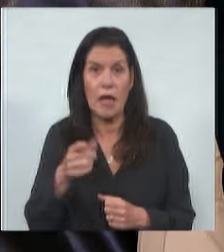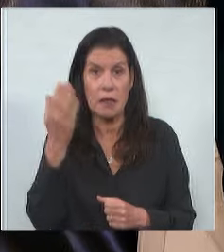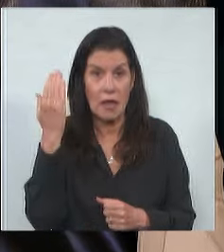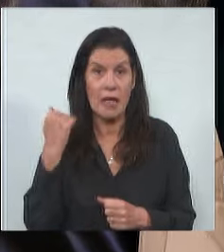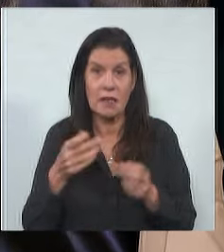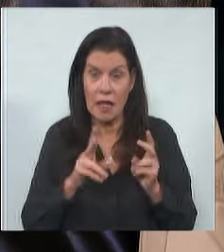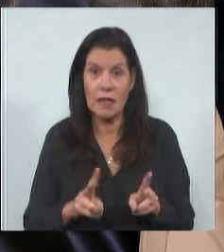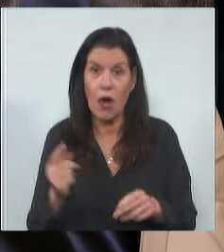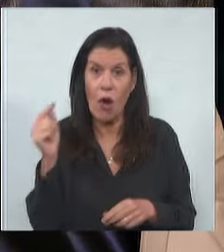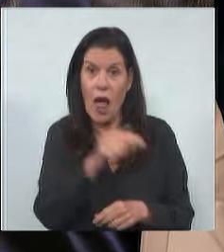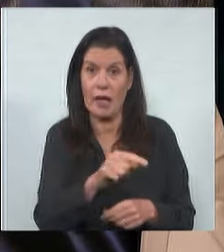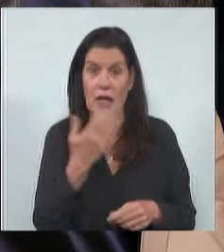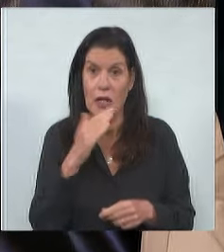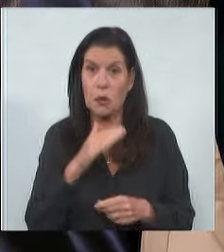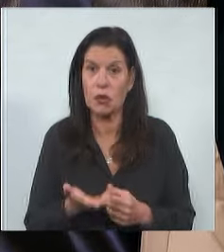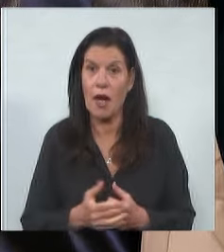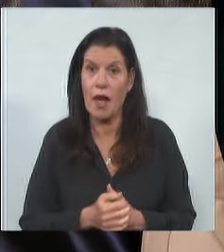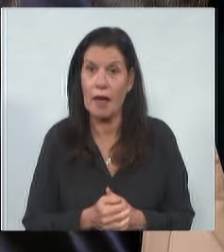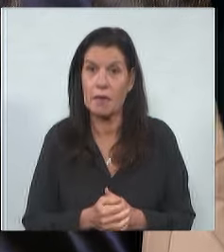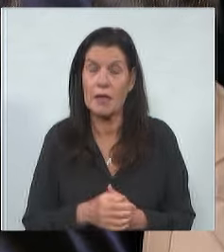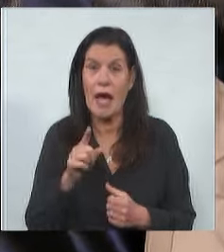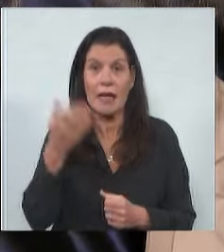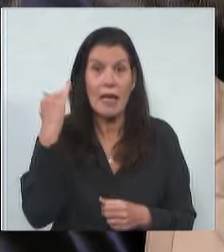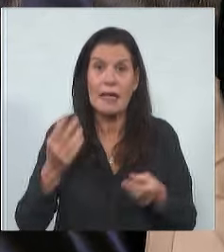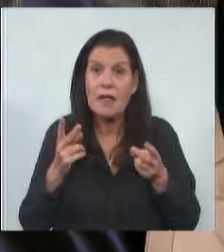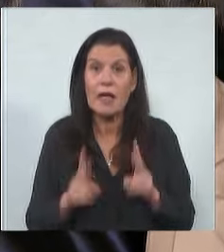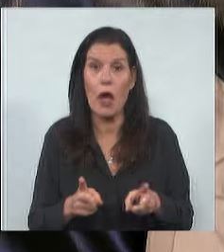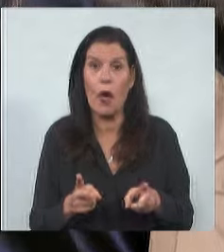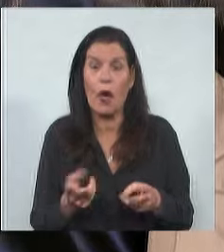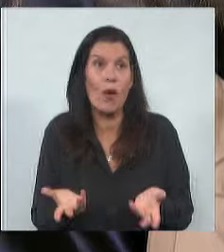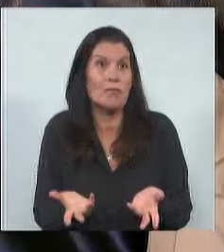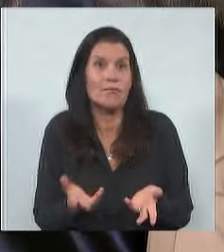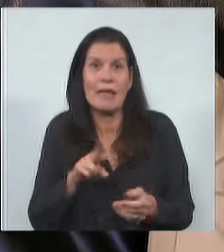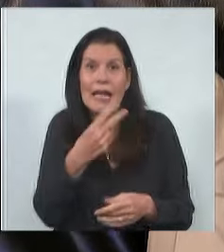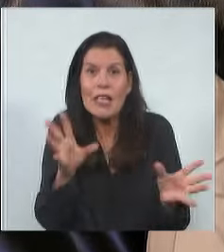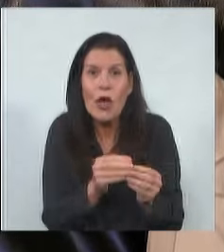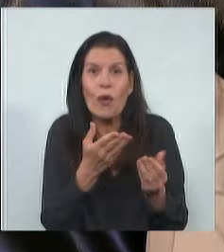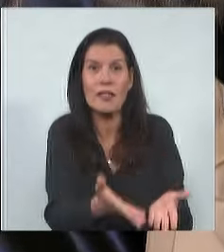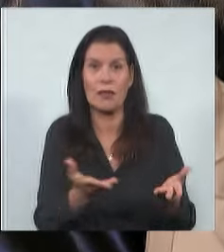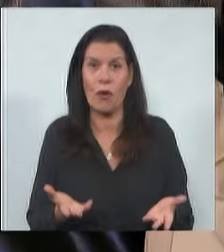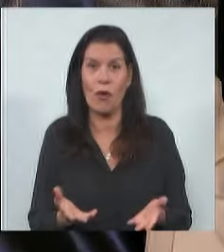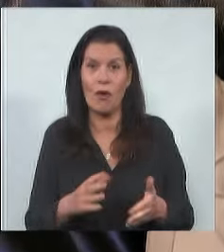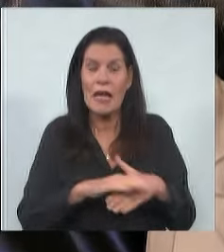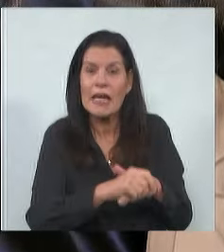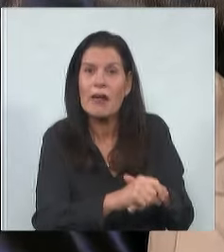להגיע לבית חולים. החלת... להיות איתו. לתפוס את היד שלו. נכון. בסדר?